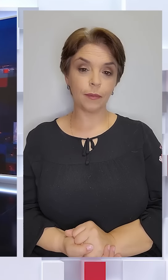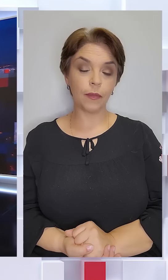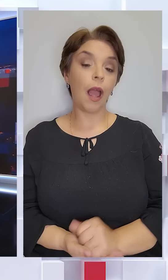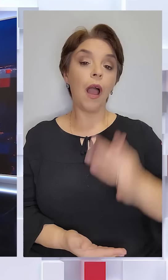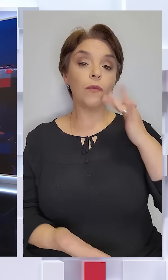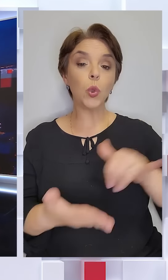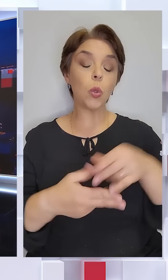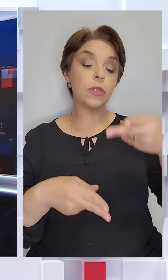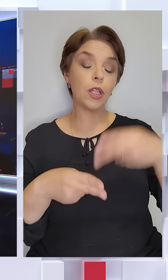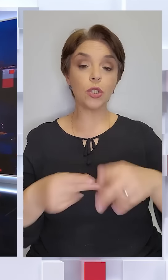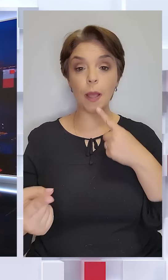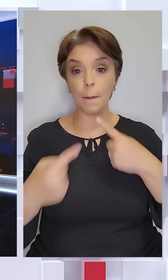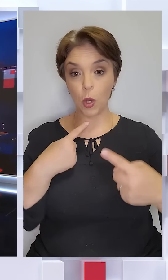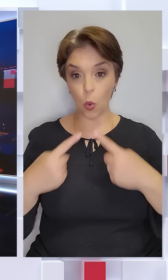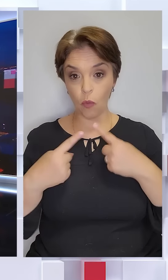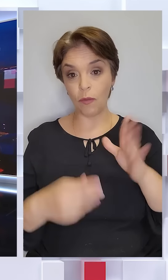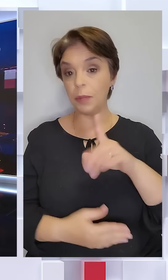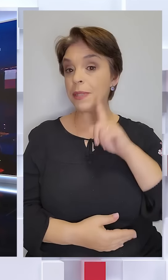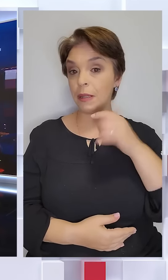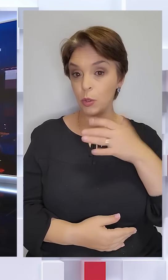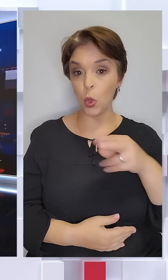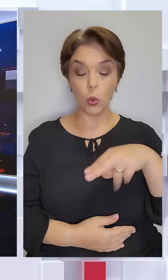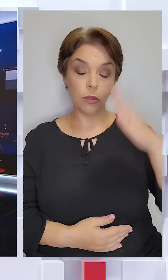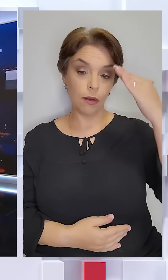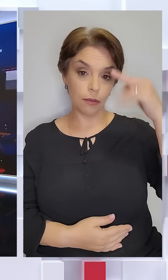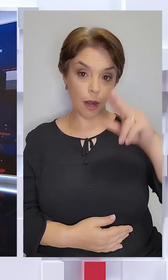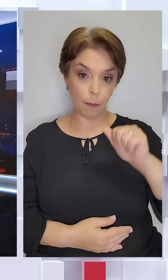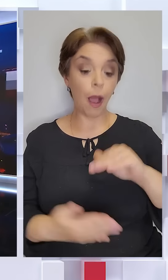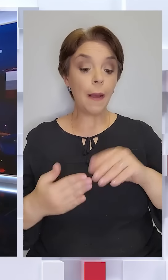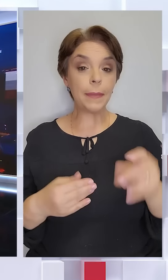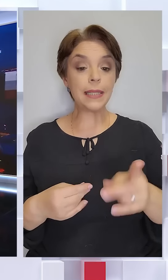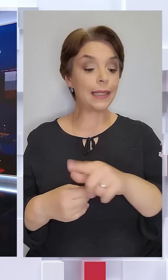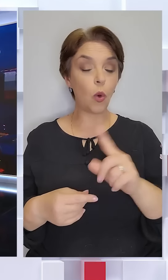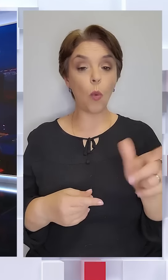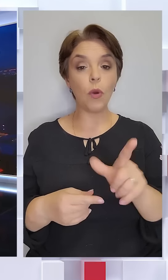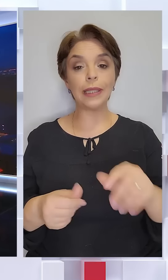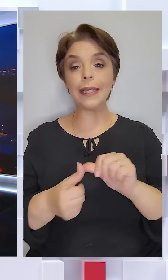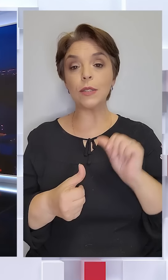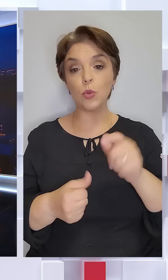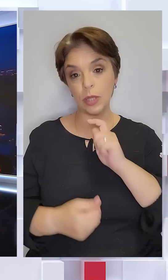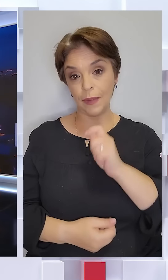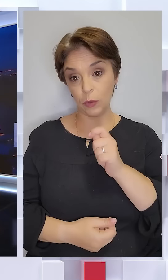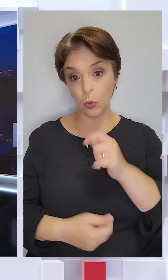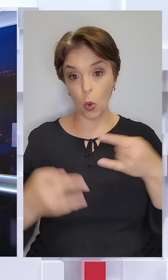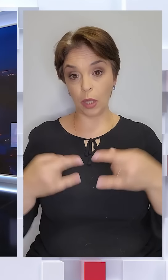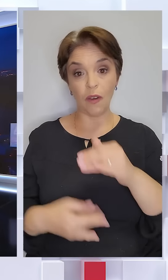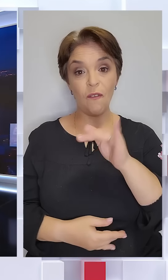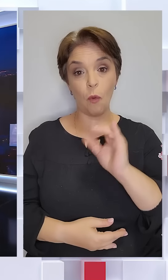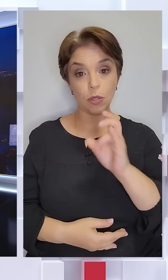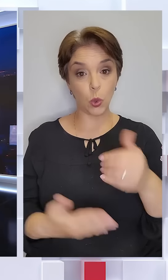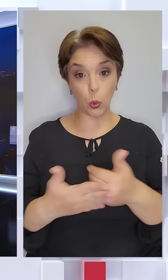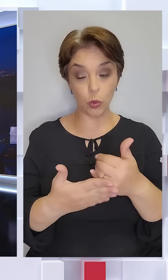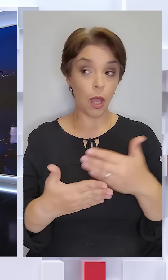У Нью-Йорку завершилися переговори Володимира Зеленського і Дональда Трампа. Після них обоє дали ексклюзивне інтерв'ю каналу Fox